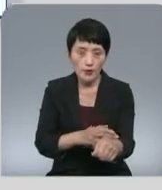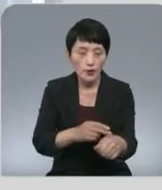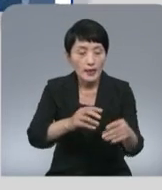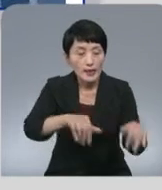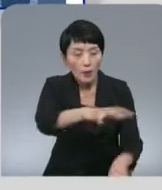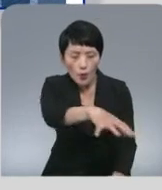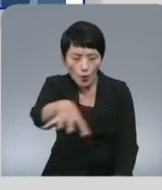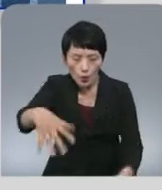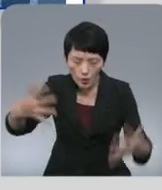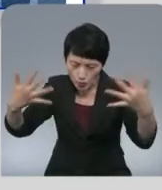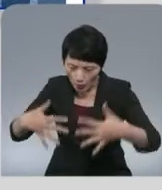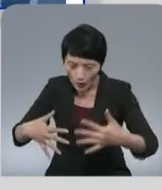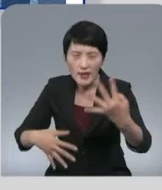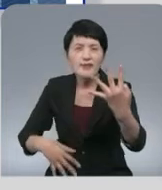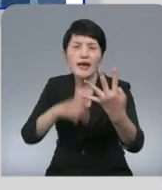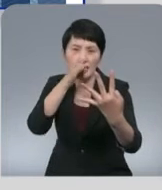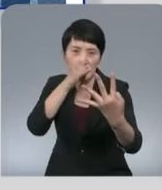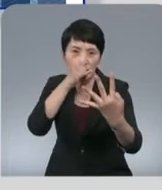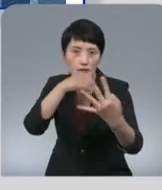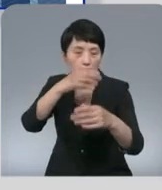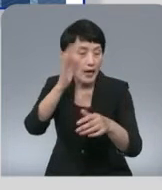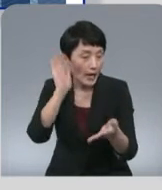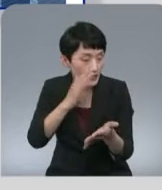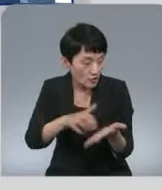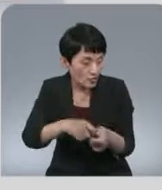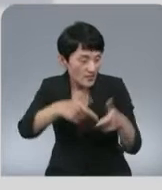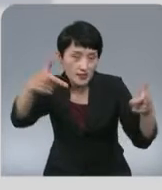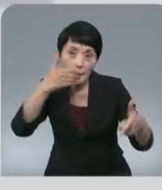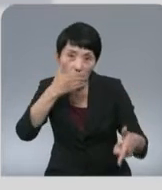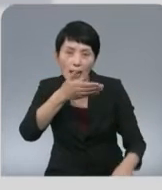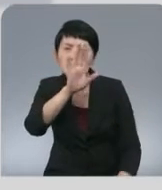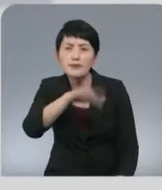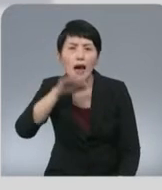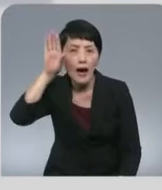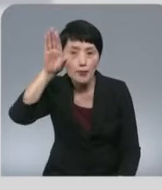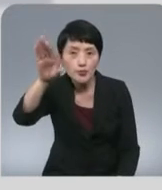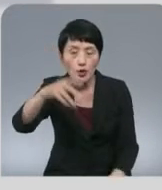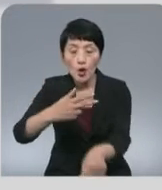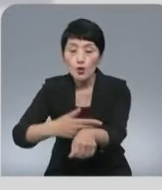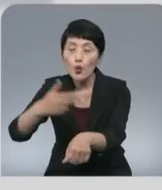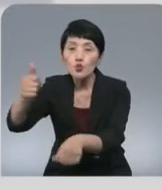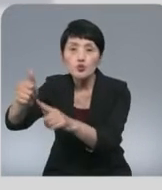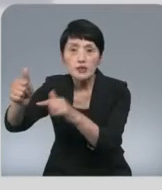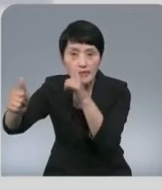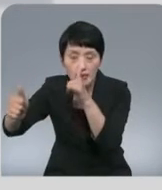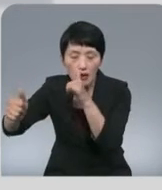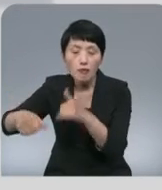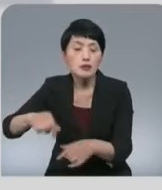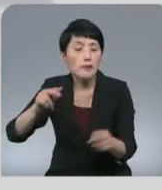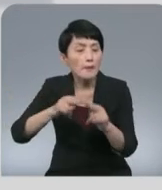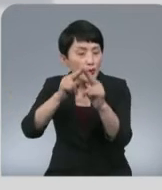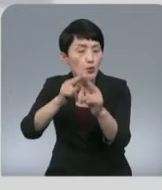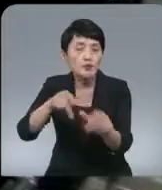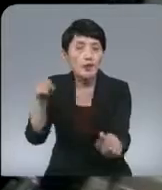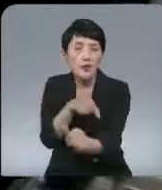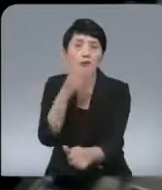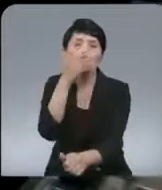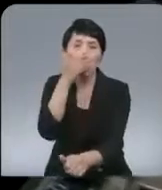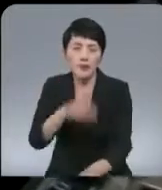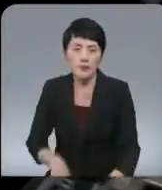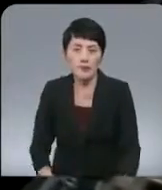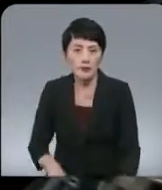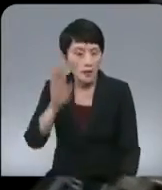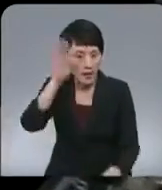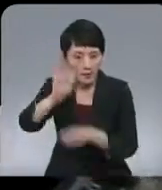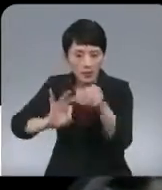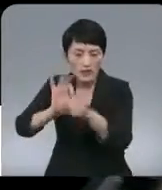полупроводников цель данного решения сохранить и конкурентные преимущества страны и в электронной промышленности и